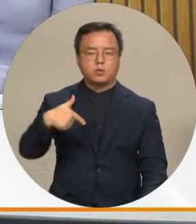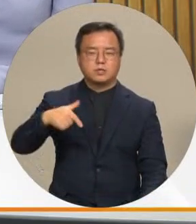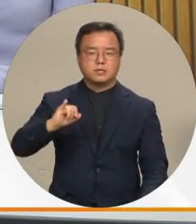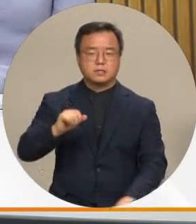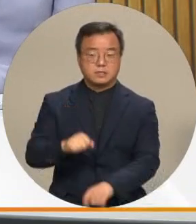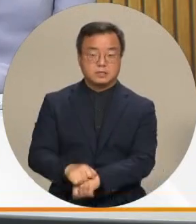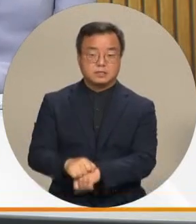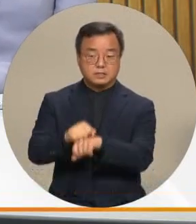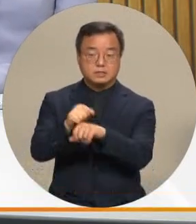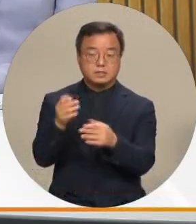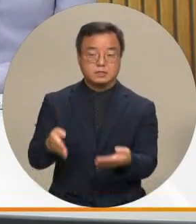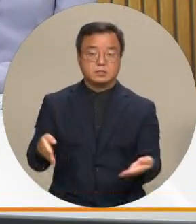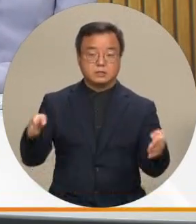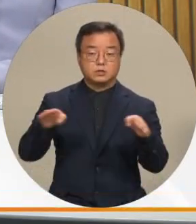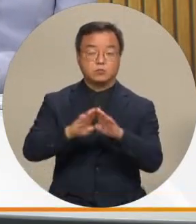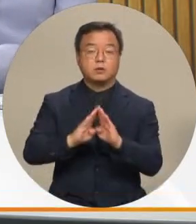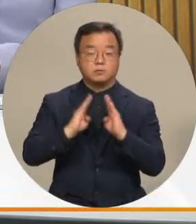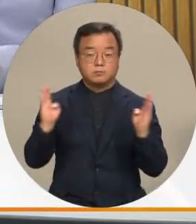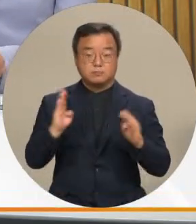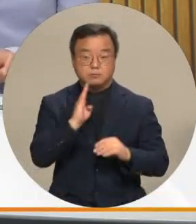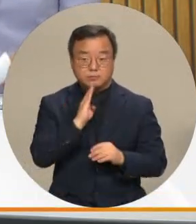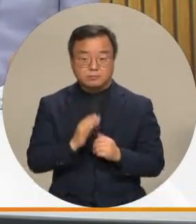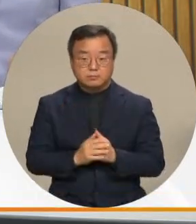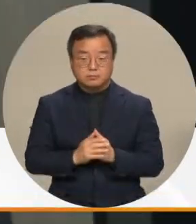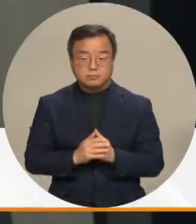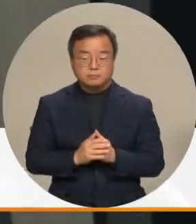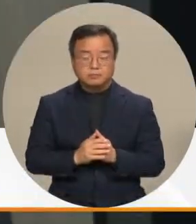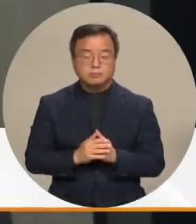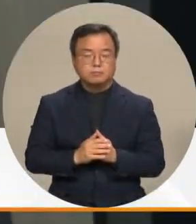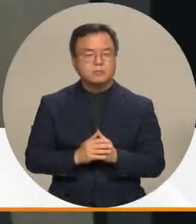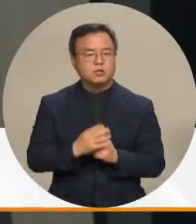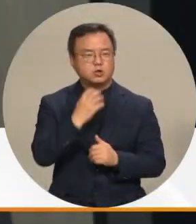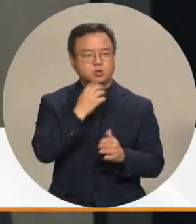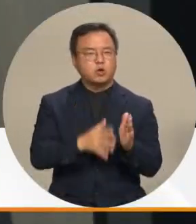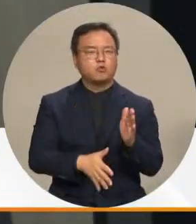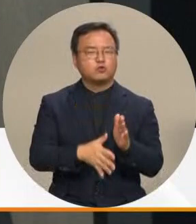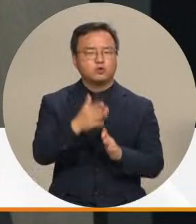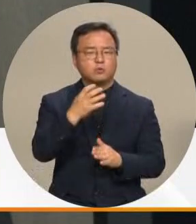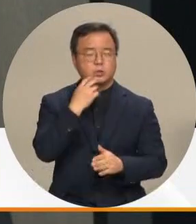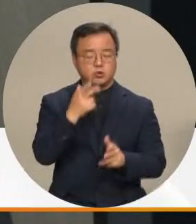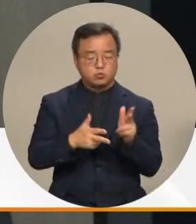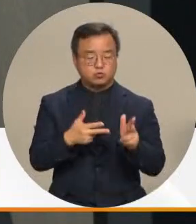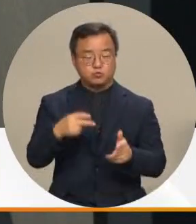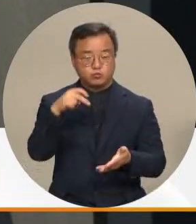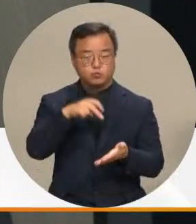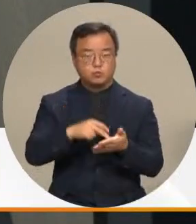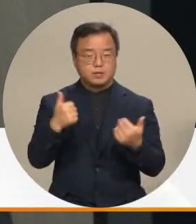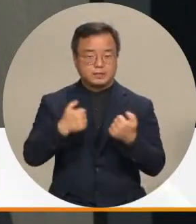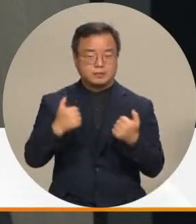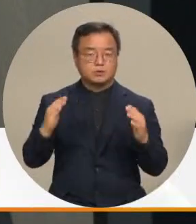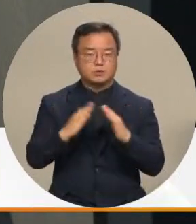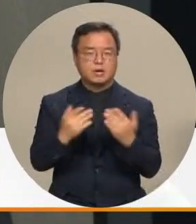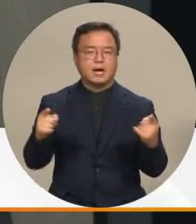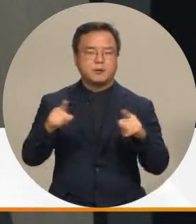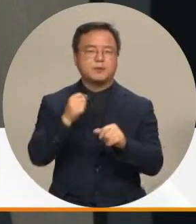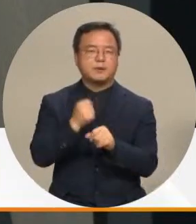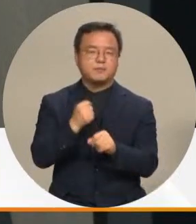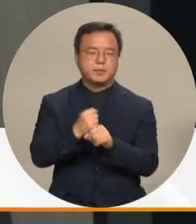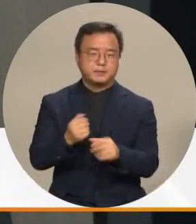일을 하는 곳일 아 옹기창고는 서울시와 서울역 쪽방상담소가 함께 만든